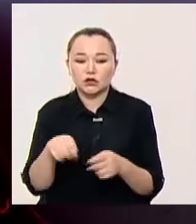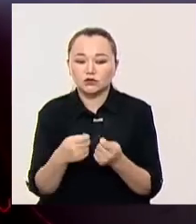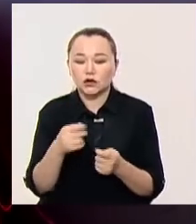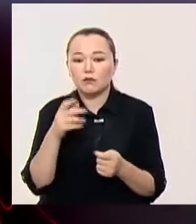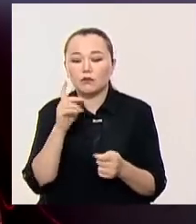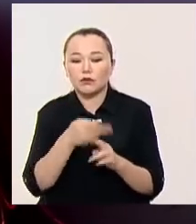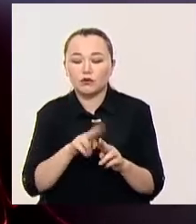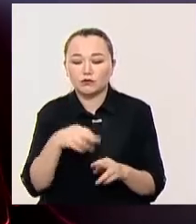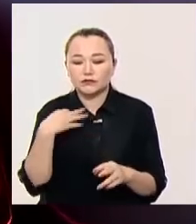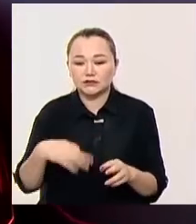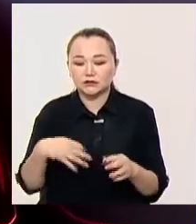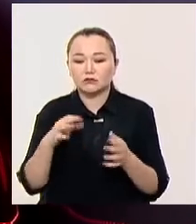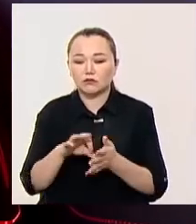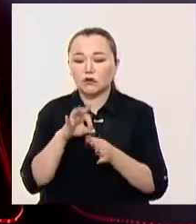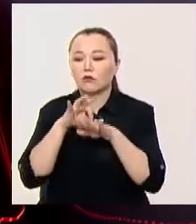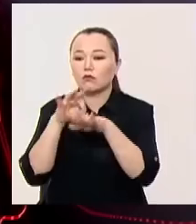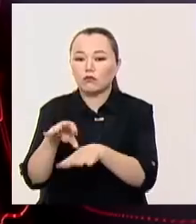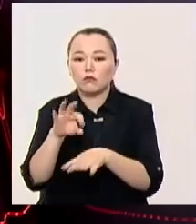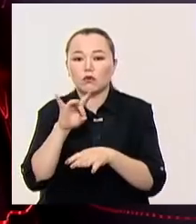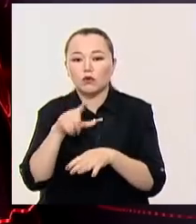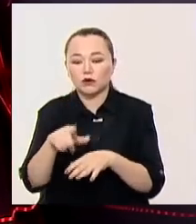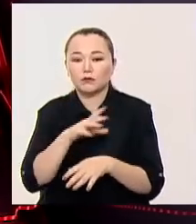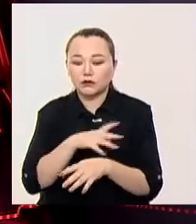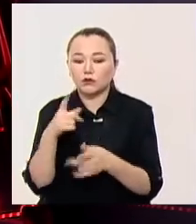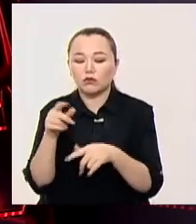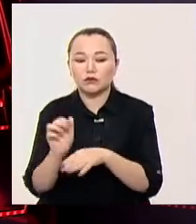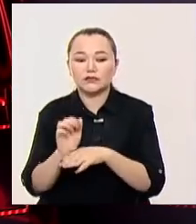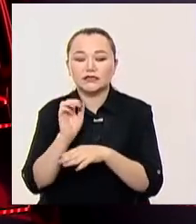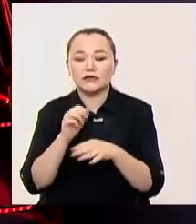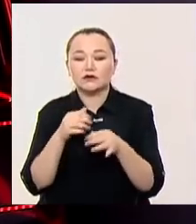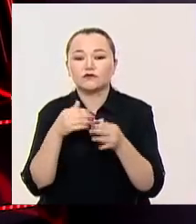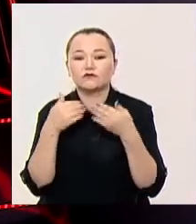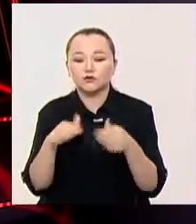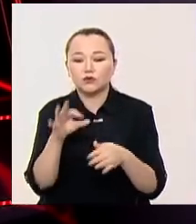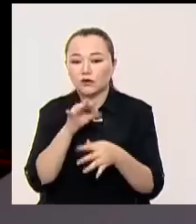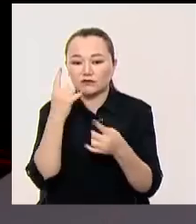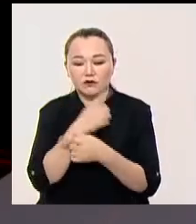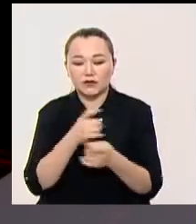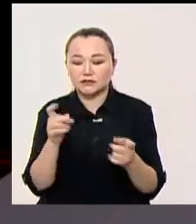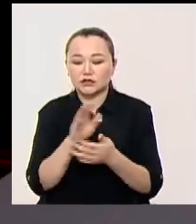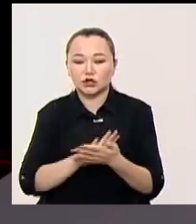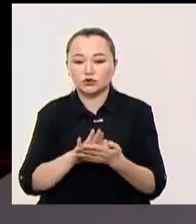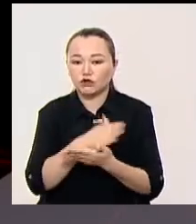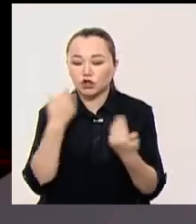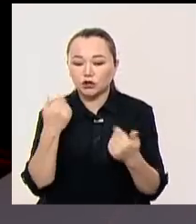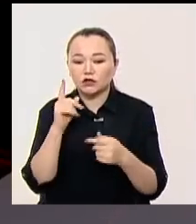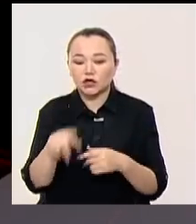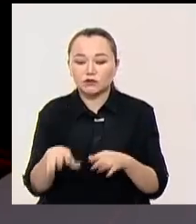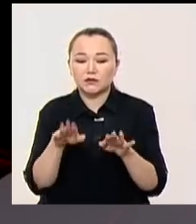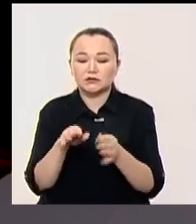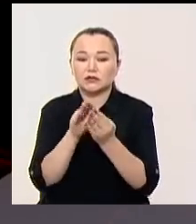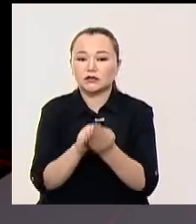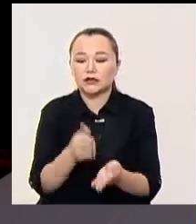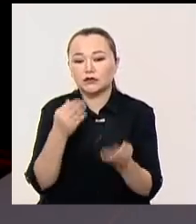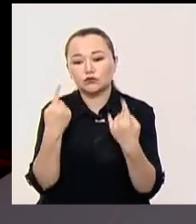өлі денесі мәйтханаға жеткізілгенімен шығарылғаны туралы ақпарат еш жерде жоқ екен. Тіпті оның жерлеу немесе